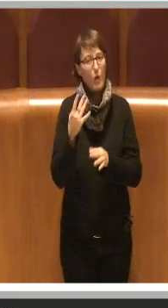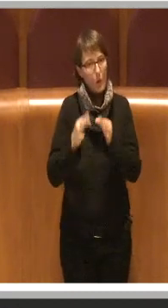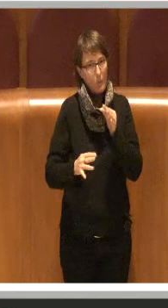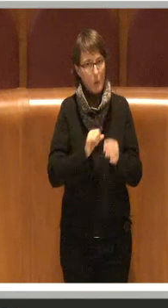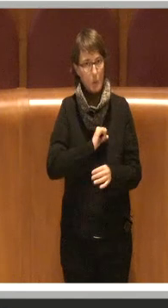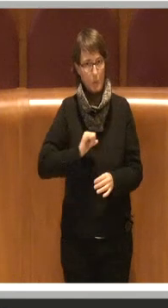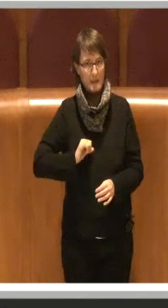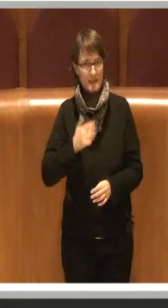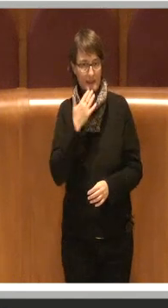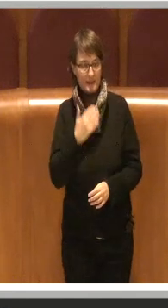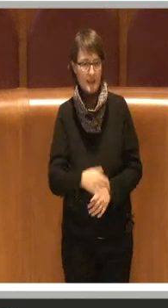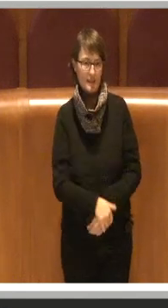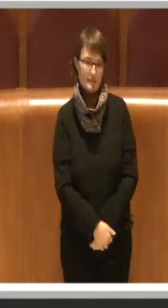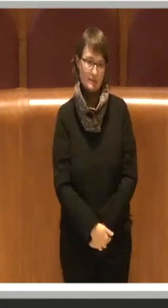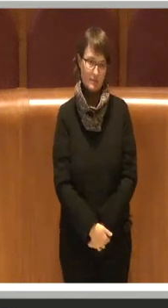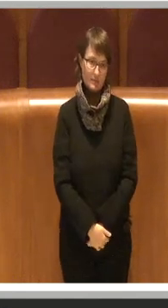grazie.